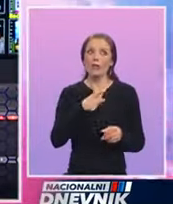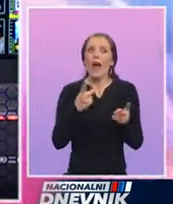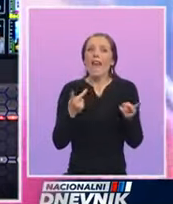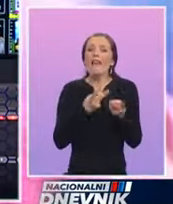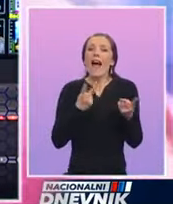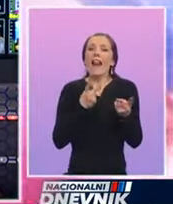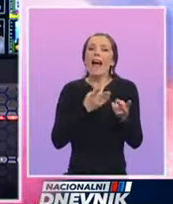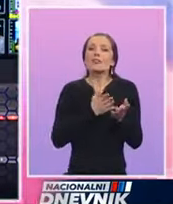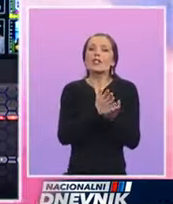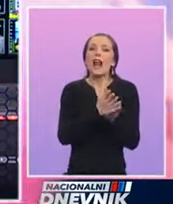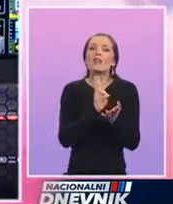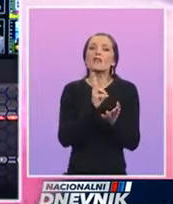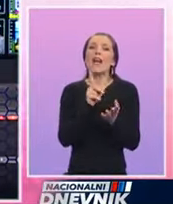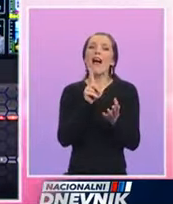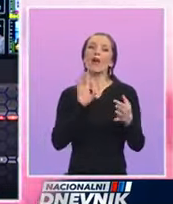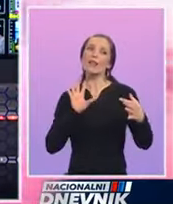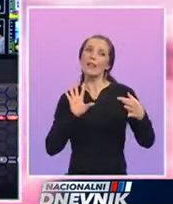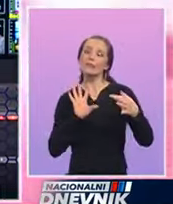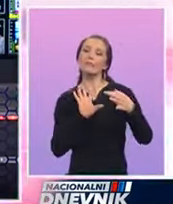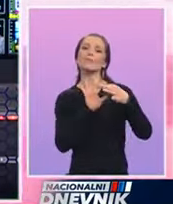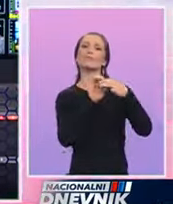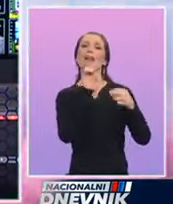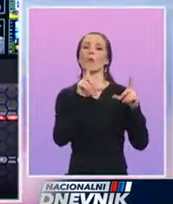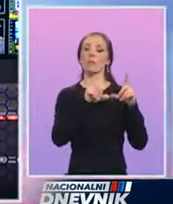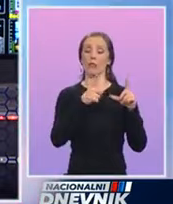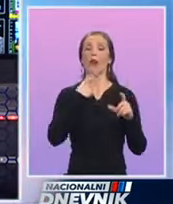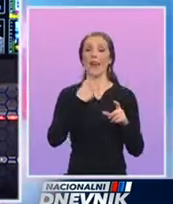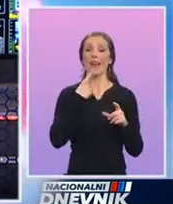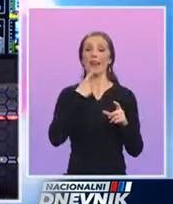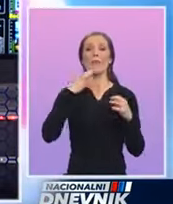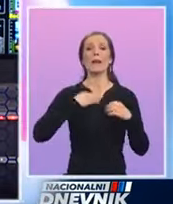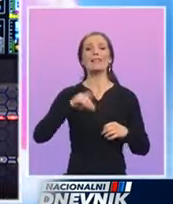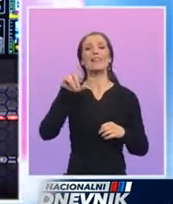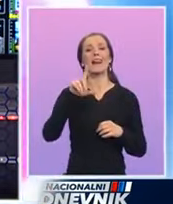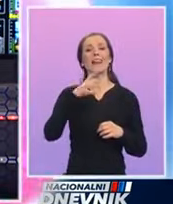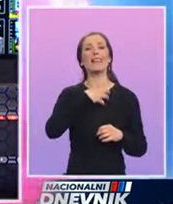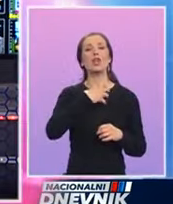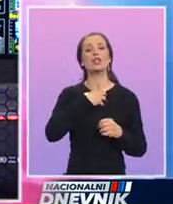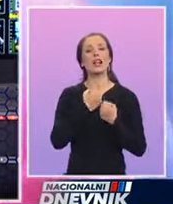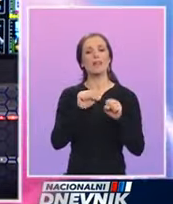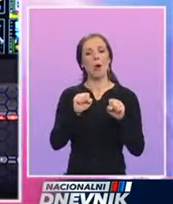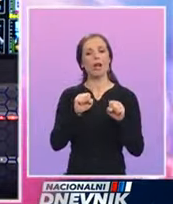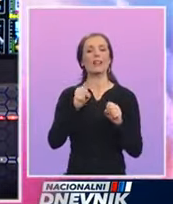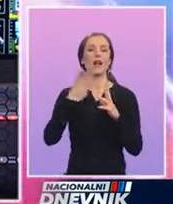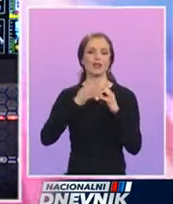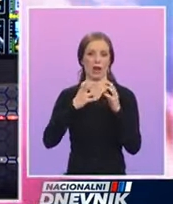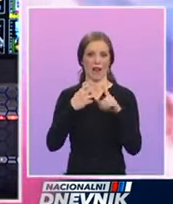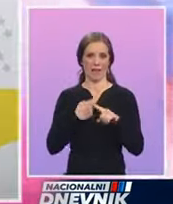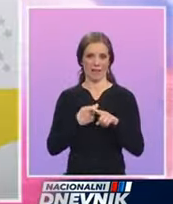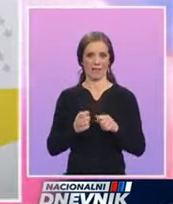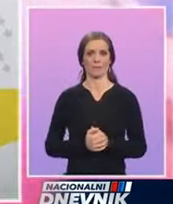najbrži način prilaženja Evropskoj uniji, izjavio je predsednik Lige socijaldemokrata Vojvodine Nenad Čanak.